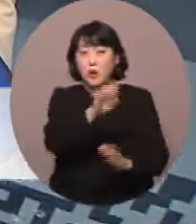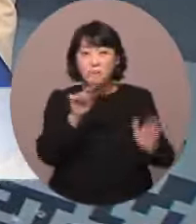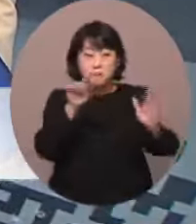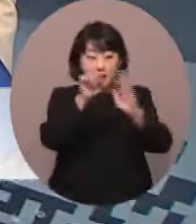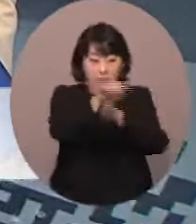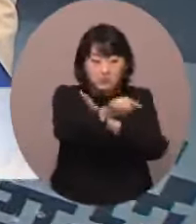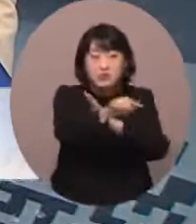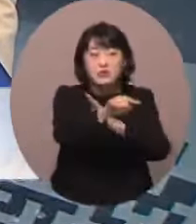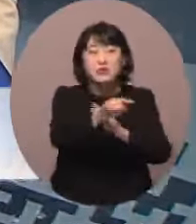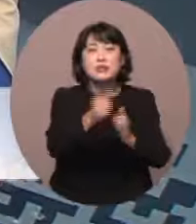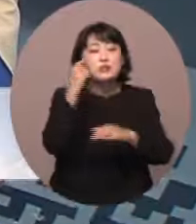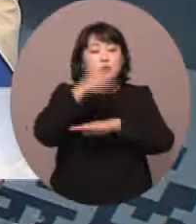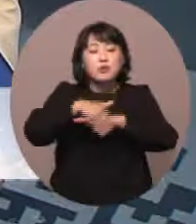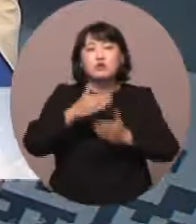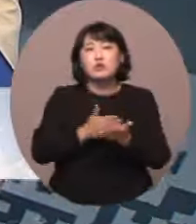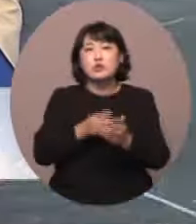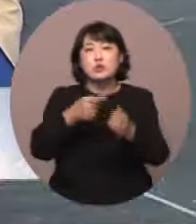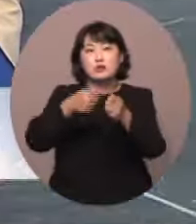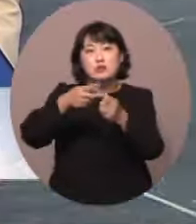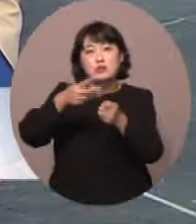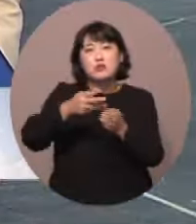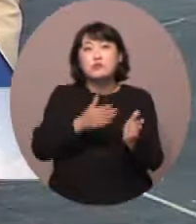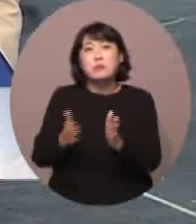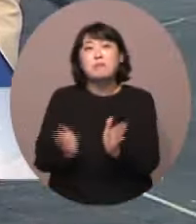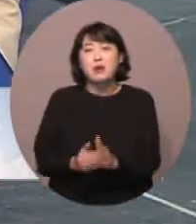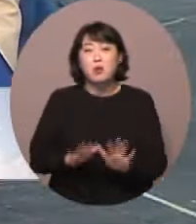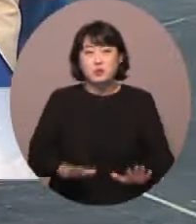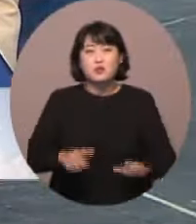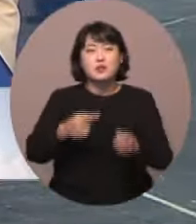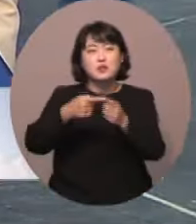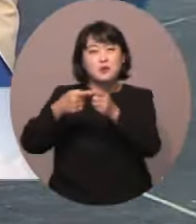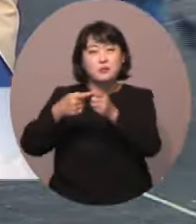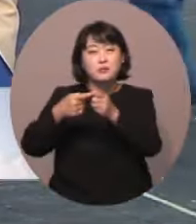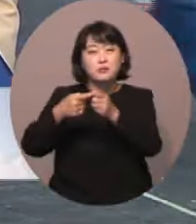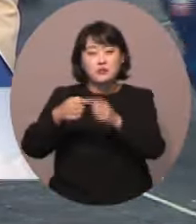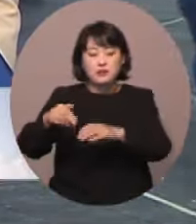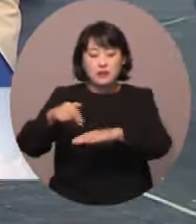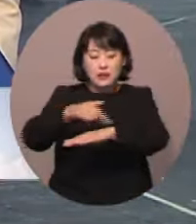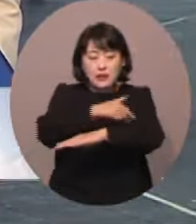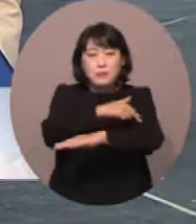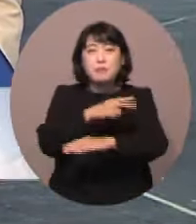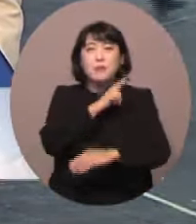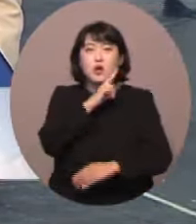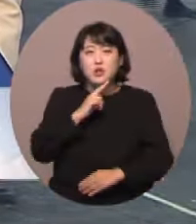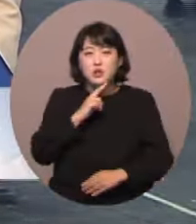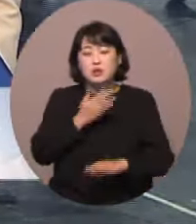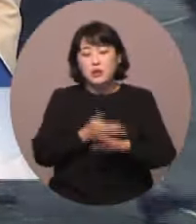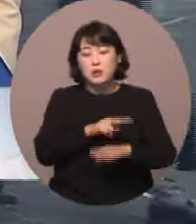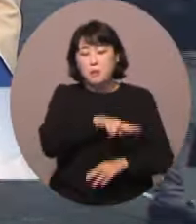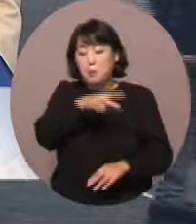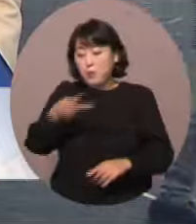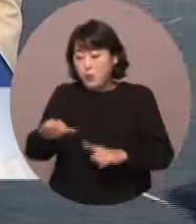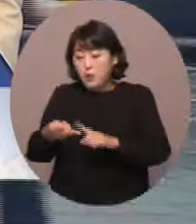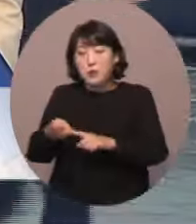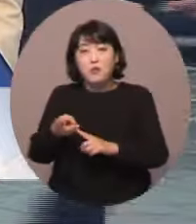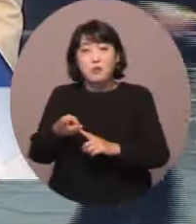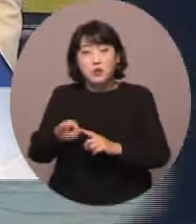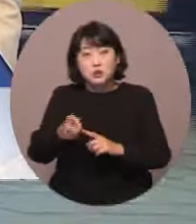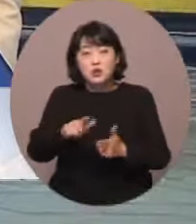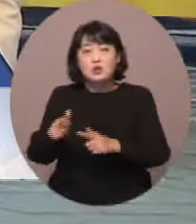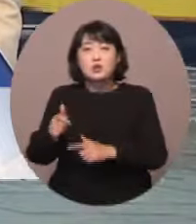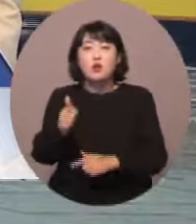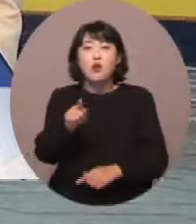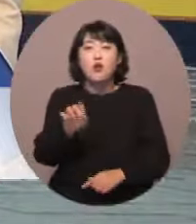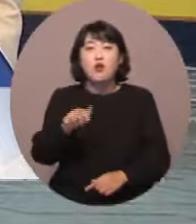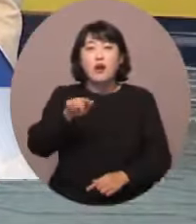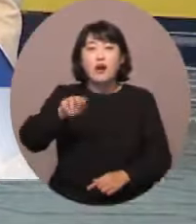차례에 걸쳐 마련했습니다. 오늘은 첫 순서로 보행자 편의와 다른 교통수단으로의 환승을 고려해 만들어진